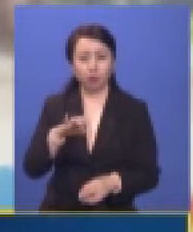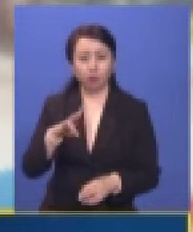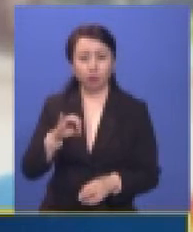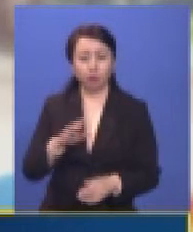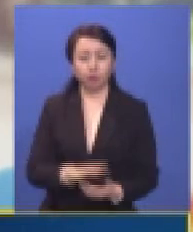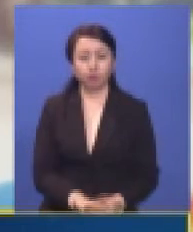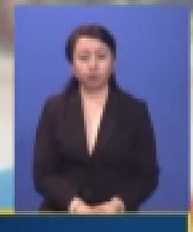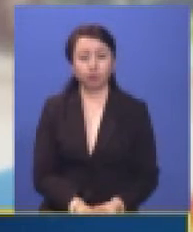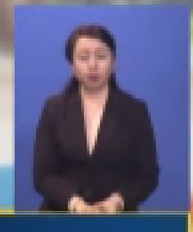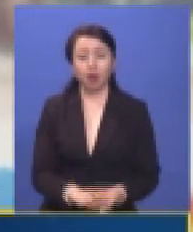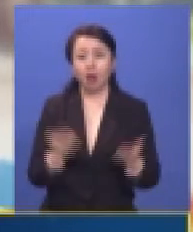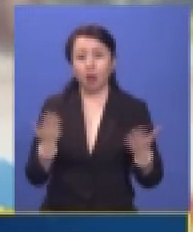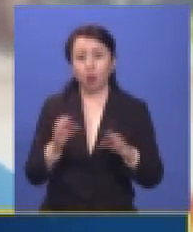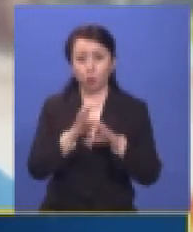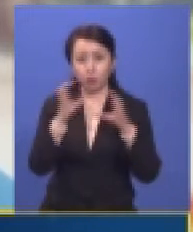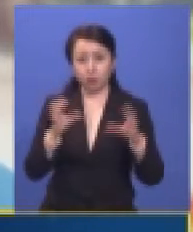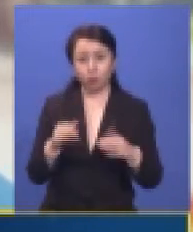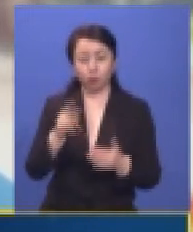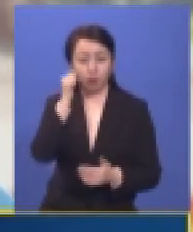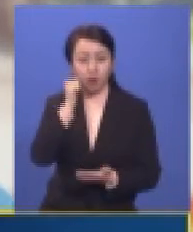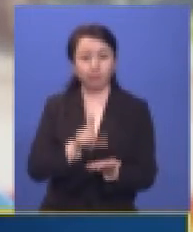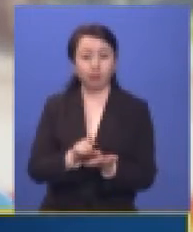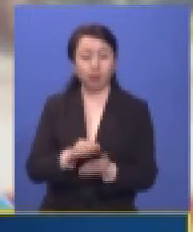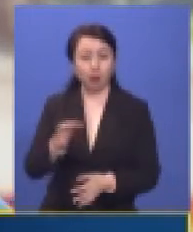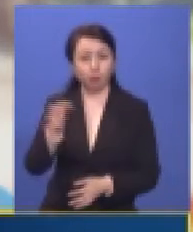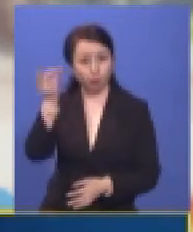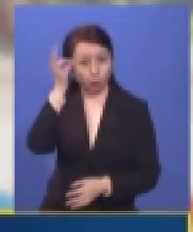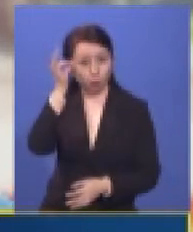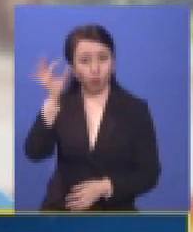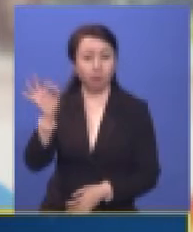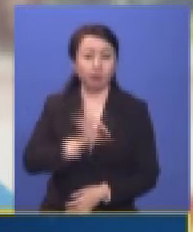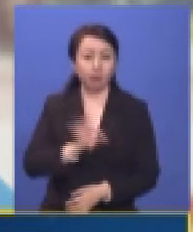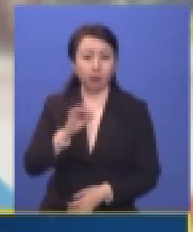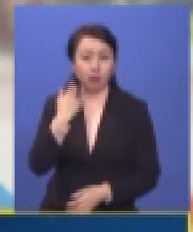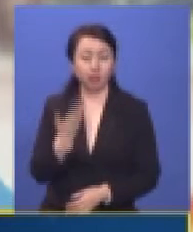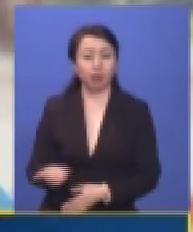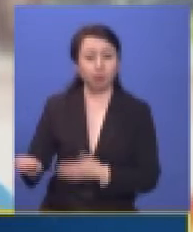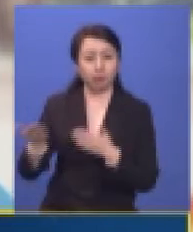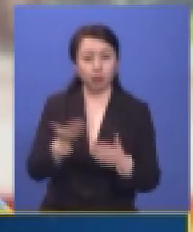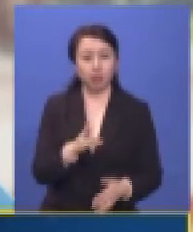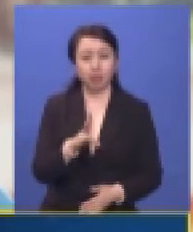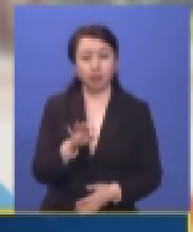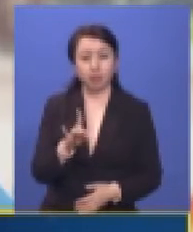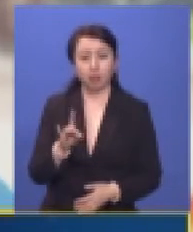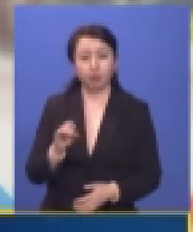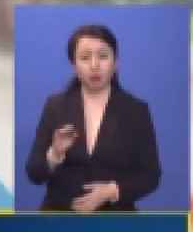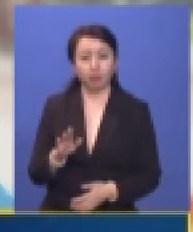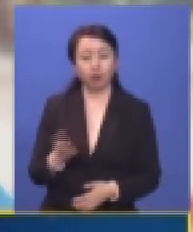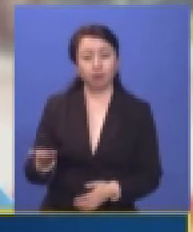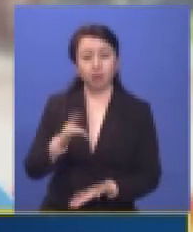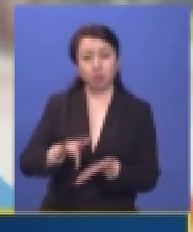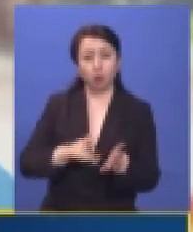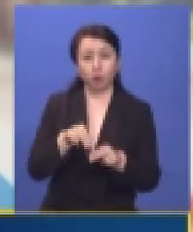Какую заботу он проявлял о ветеранах. Я помню моменты, когда приезжал Нурсултан Абишевич Назарбаев в наш